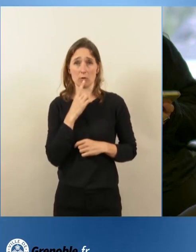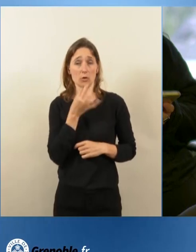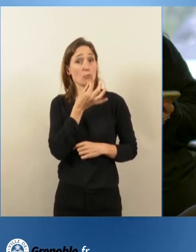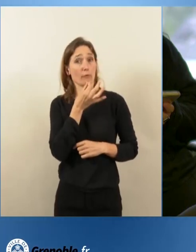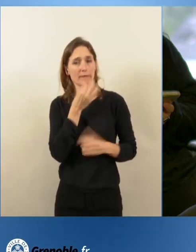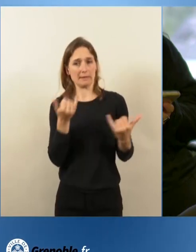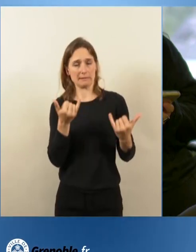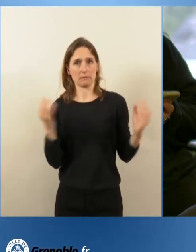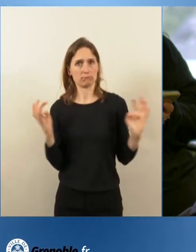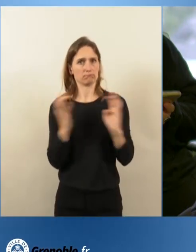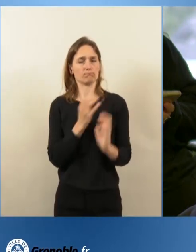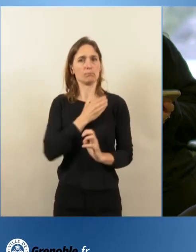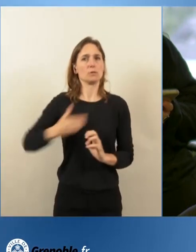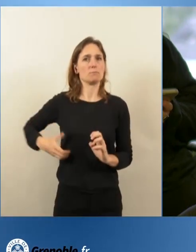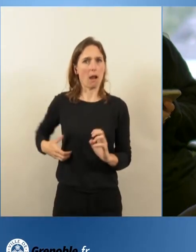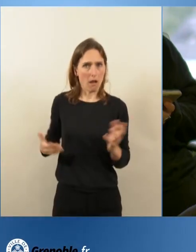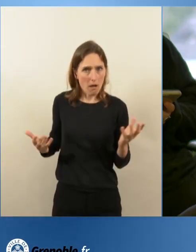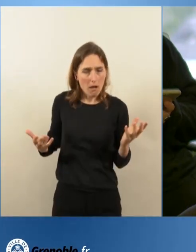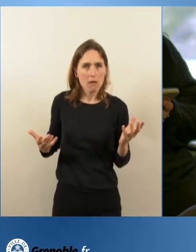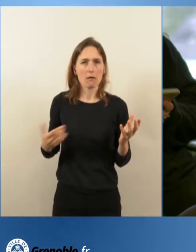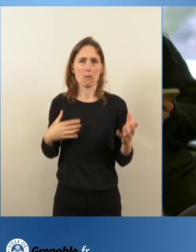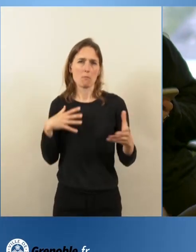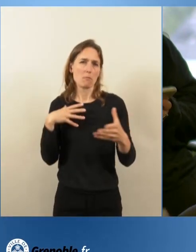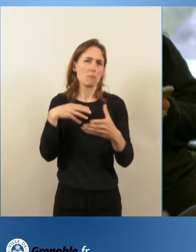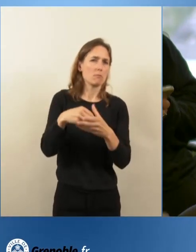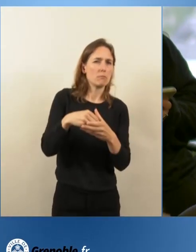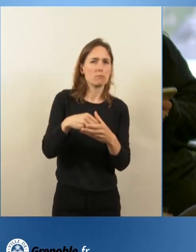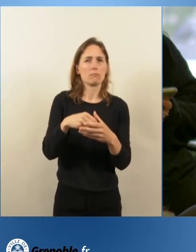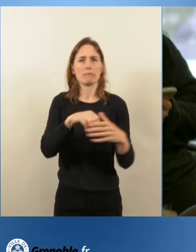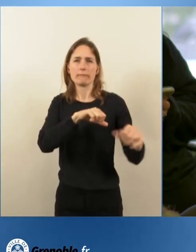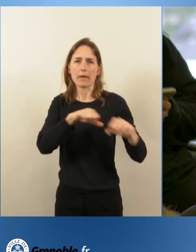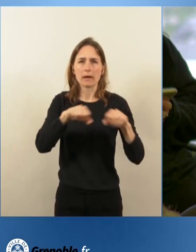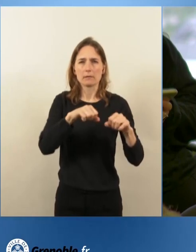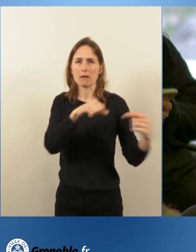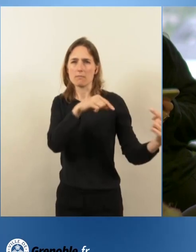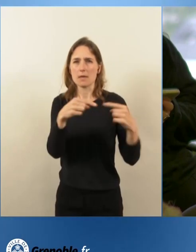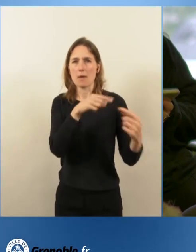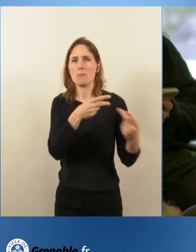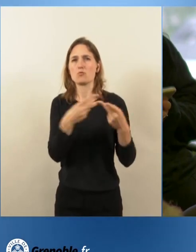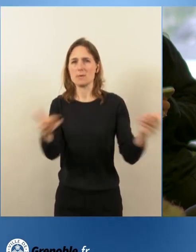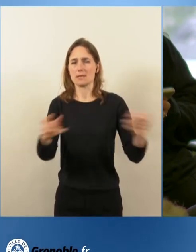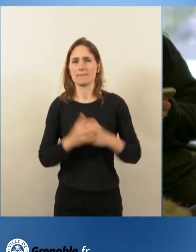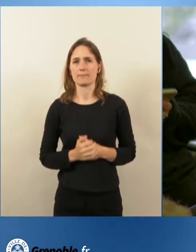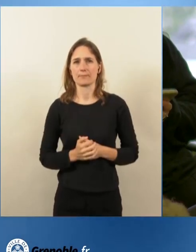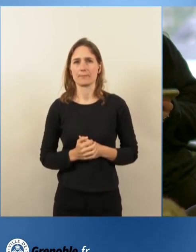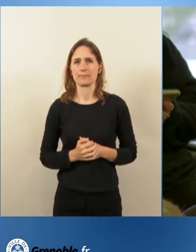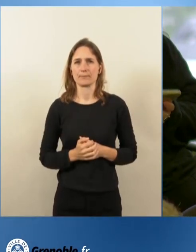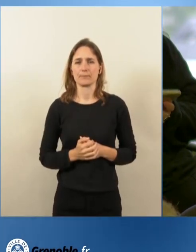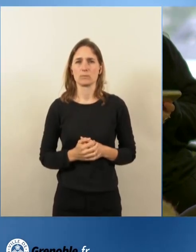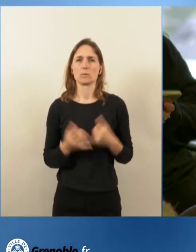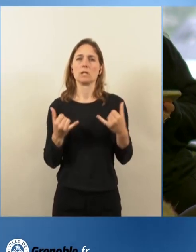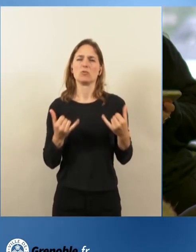municipal un acte de délibération et de débat public on ne portera pas ici le débat